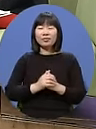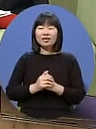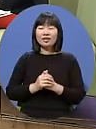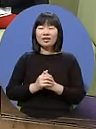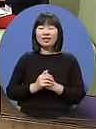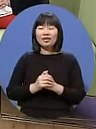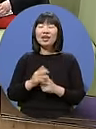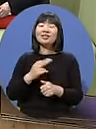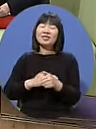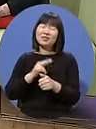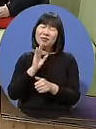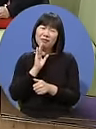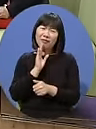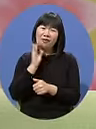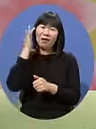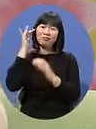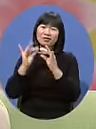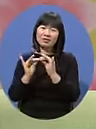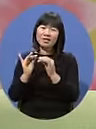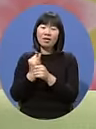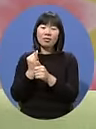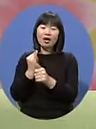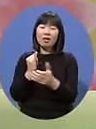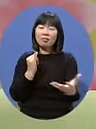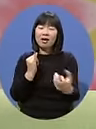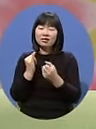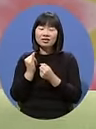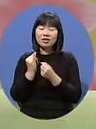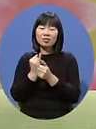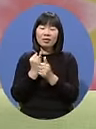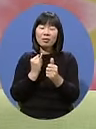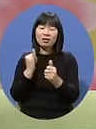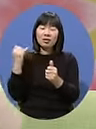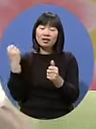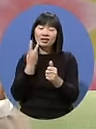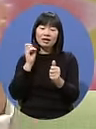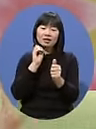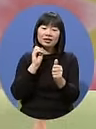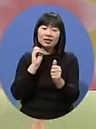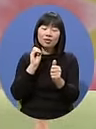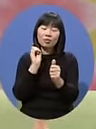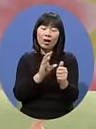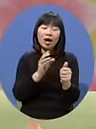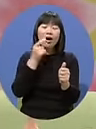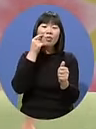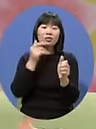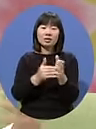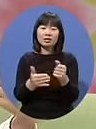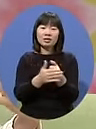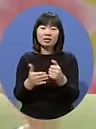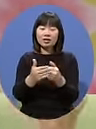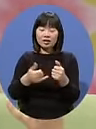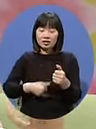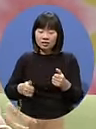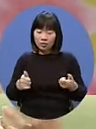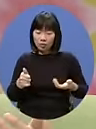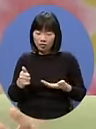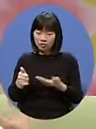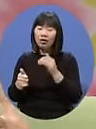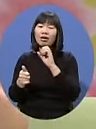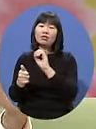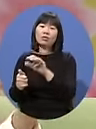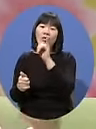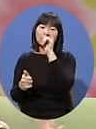정말 그렇더라고. 그러니까 남편한테 받은 걸 남편한테 이렇게 못하는 엄마들은 이게 아이한테 가요. 그러니까 아이한테